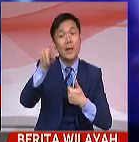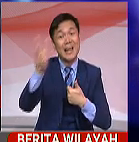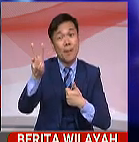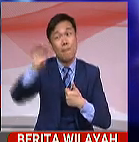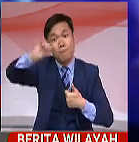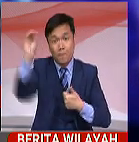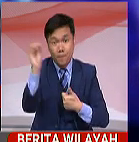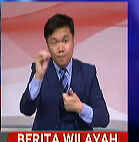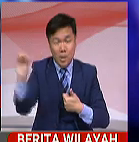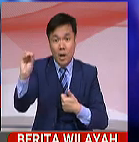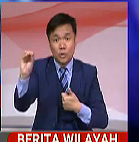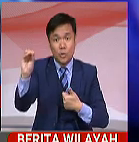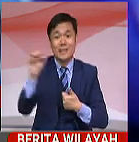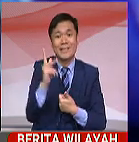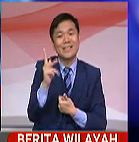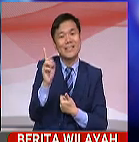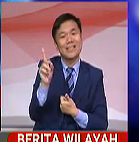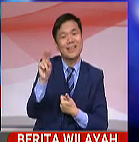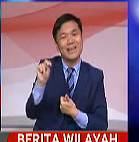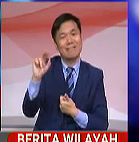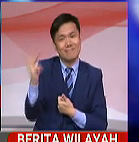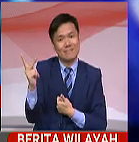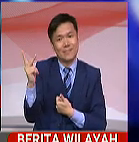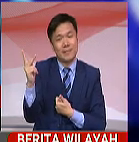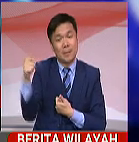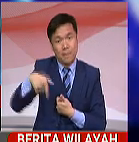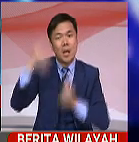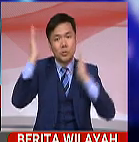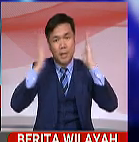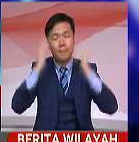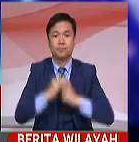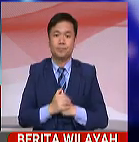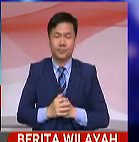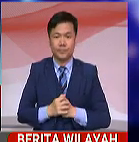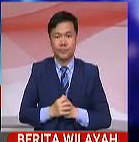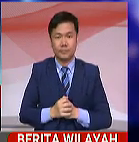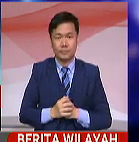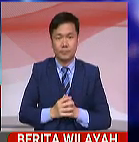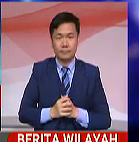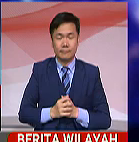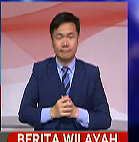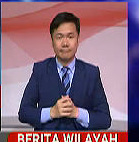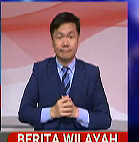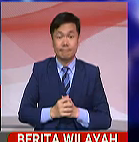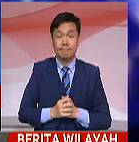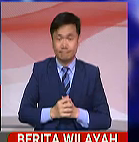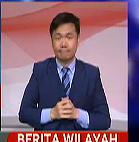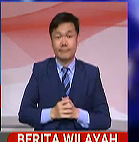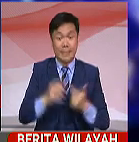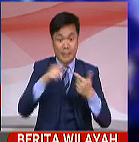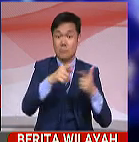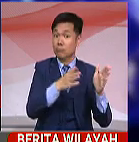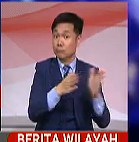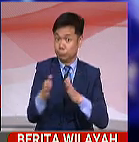22.6% kepada keluaran dalam negara kasar KDNK negara. Pada masa yang sama, pelan ini